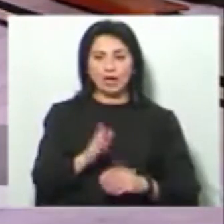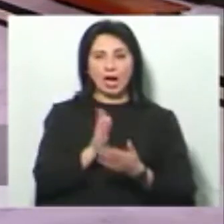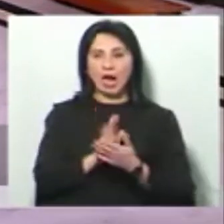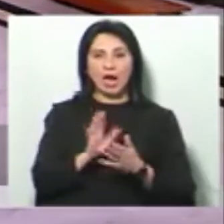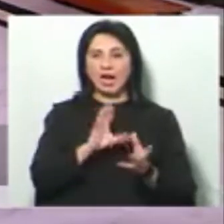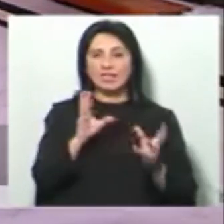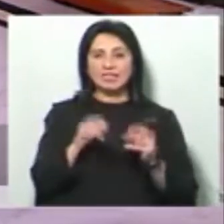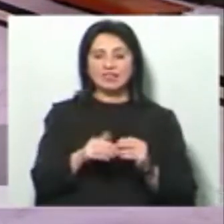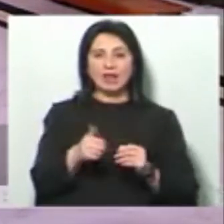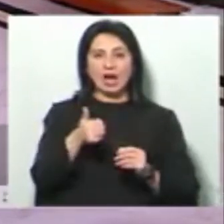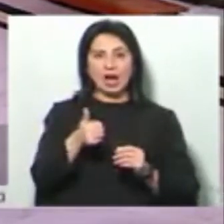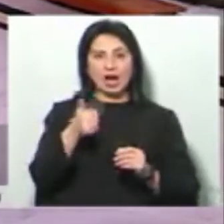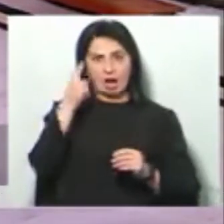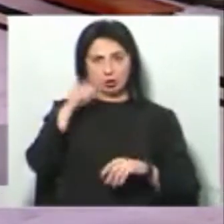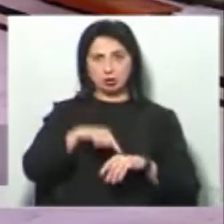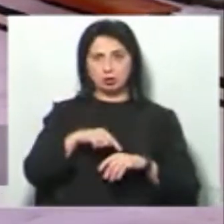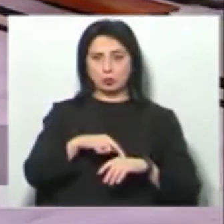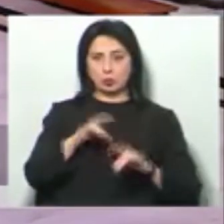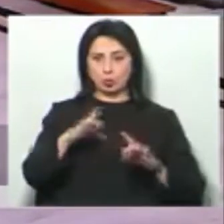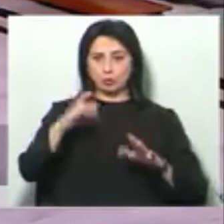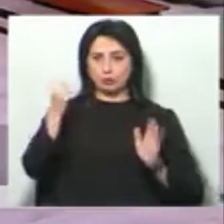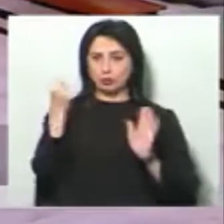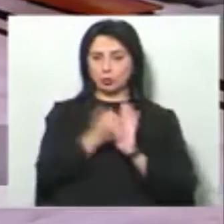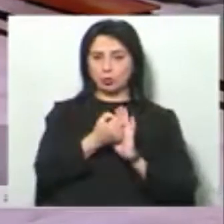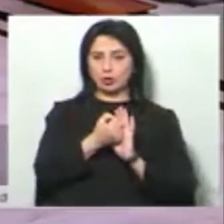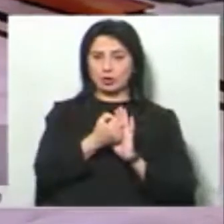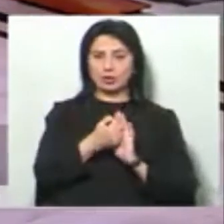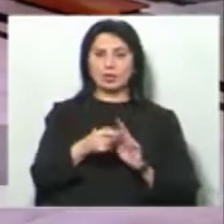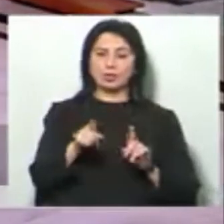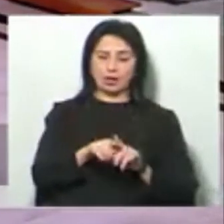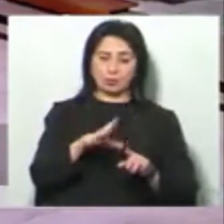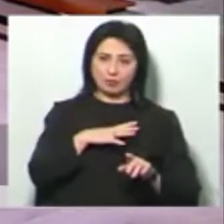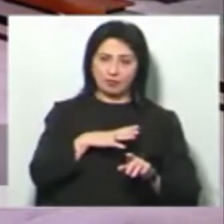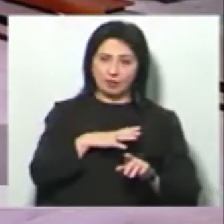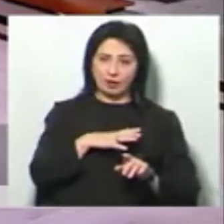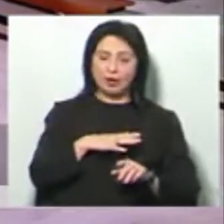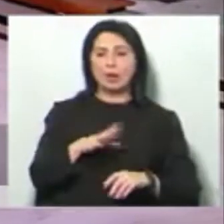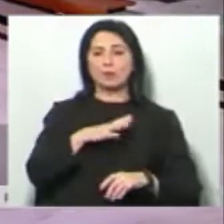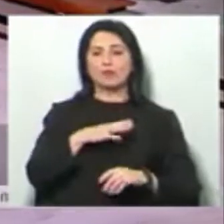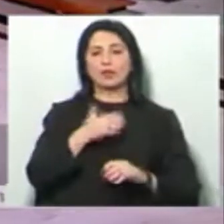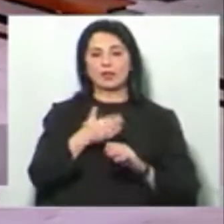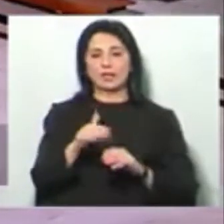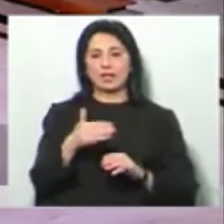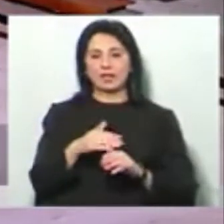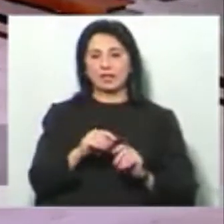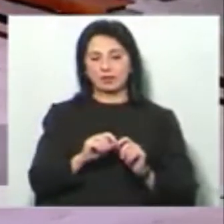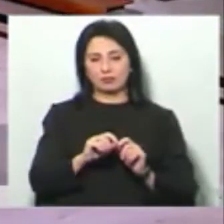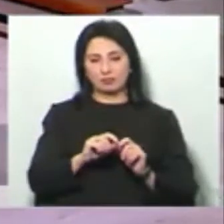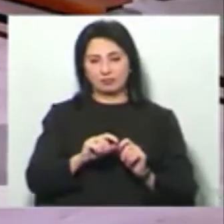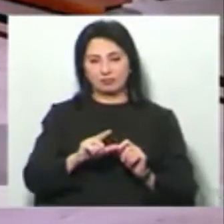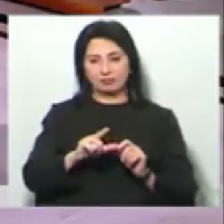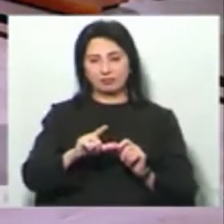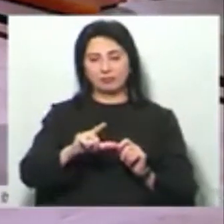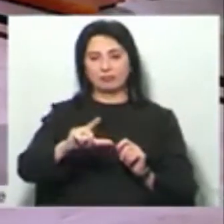საერთოდ კარგად გწნობს თავს და უცბად განვითარდეს ესეთ შემთხვევებიც არის და ხვდებით რა თქმა უნდა მწავედ განვითარებული უკმარისობა და ქრონიკულ